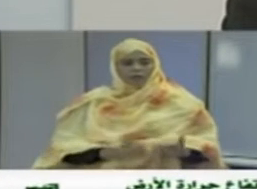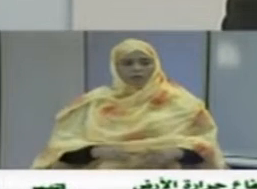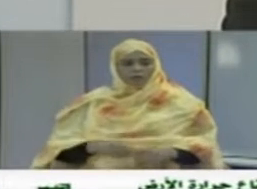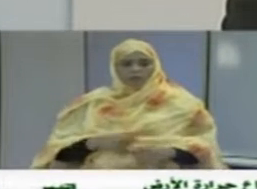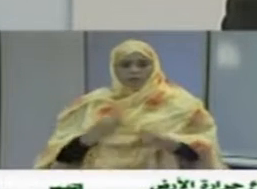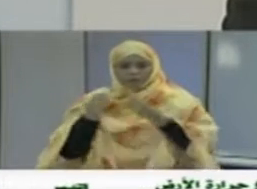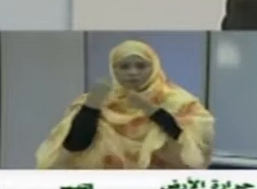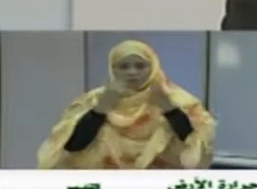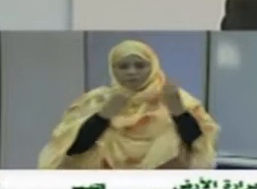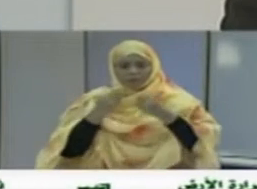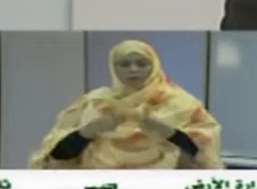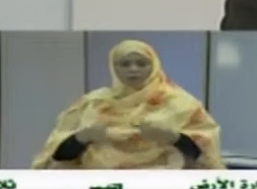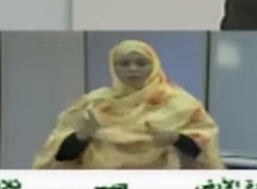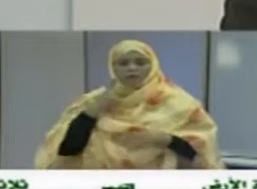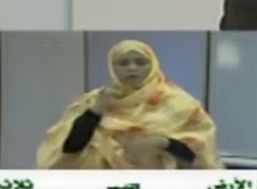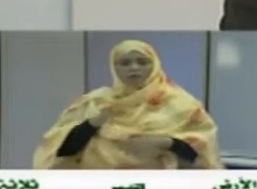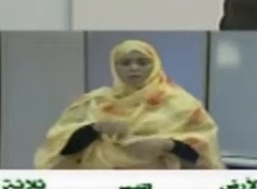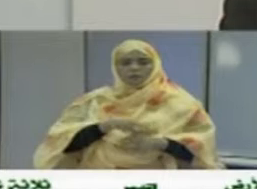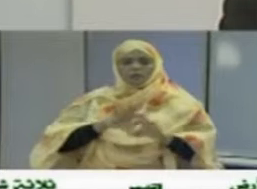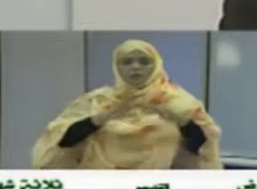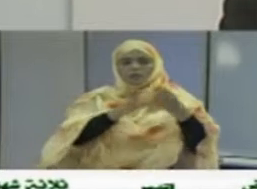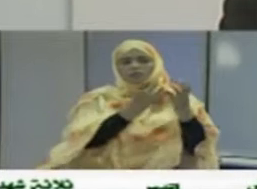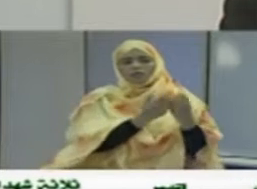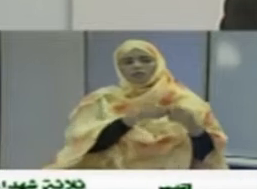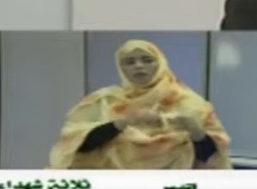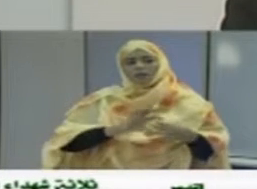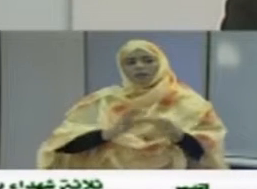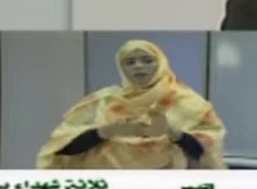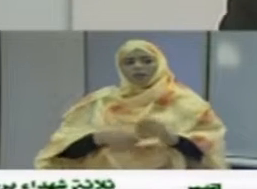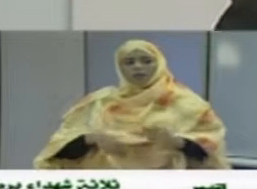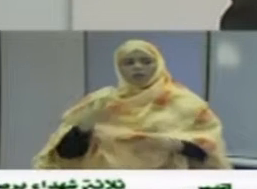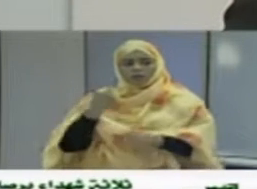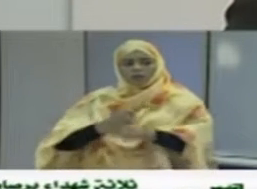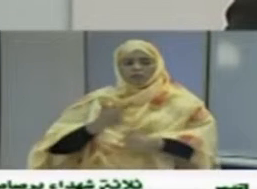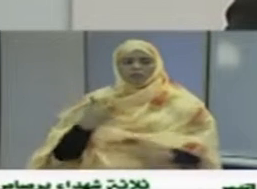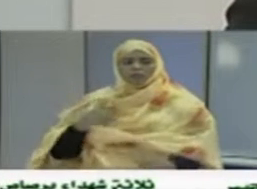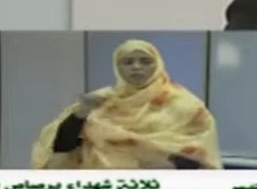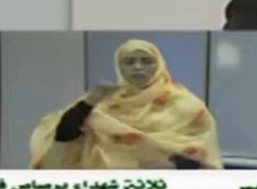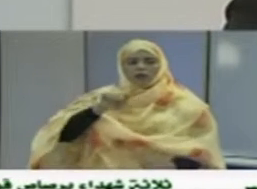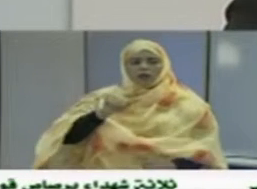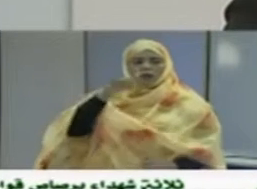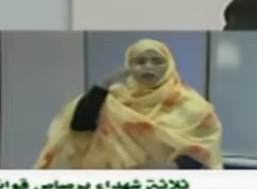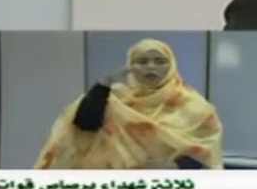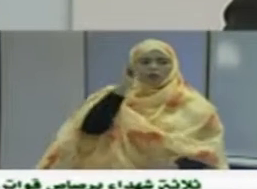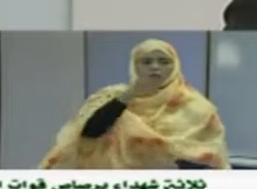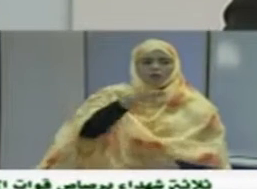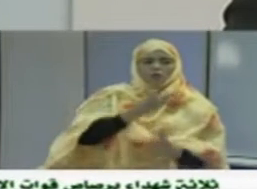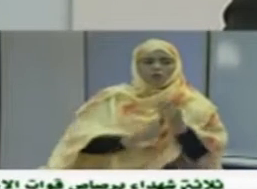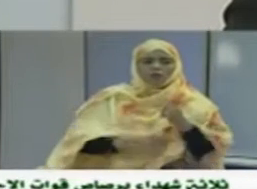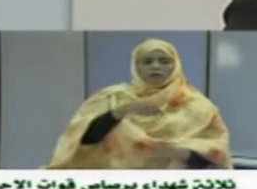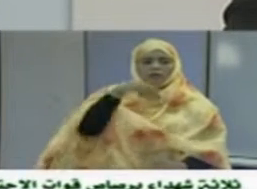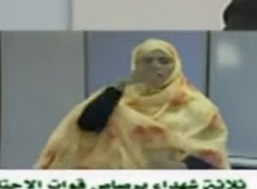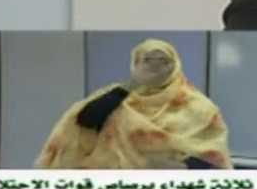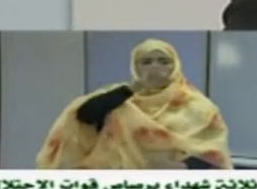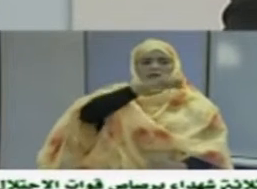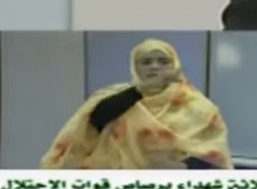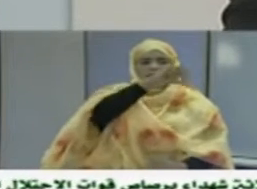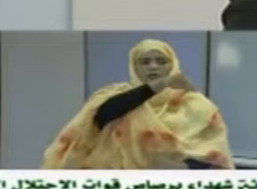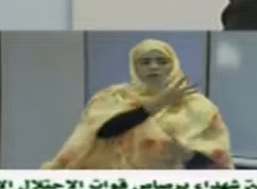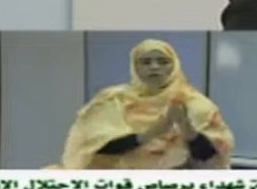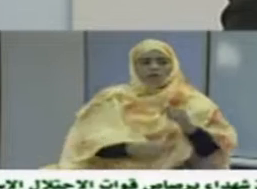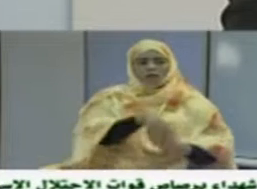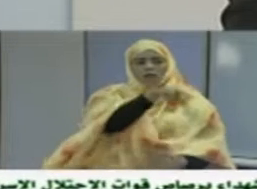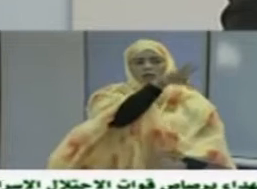انطلاقة المجموعة البرلمانية نائب رئيس الجمعية الوطنية السيد يحيى السيد مصطفى والأمين العام لوزارة الشؤون الاجتماعية